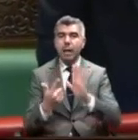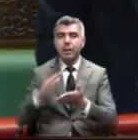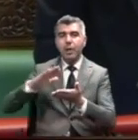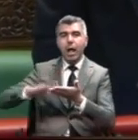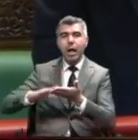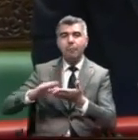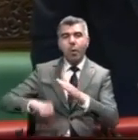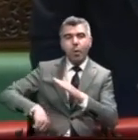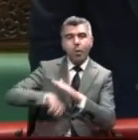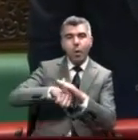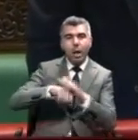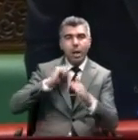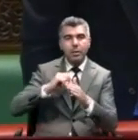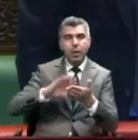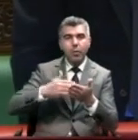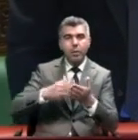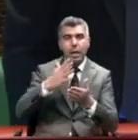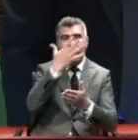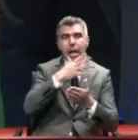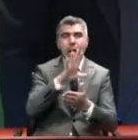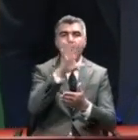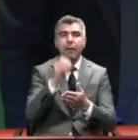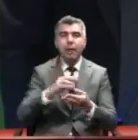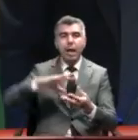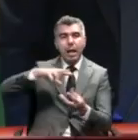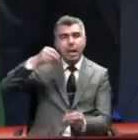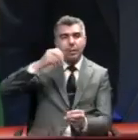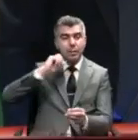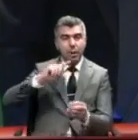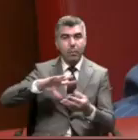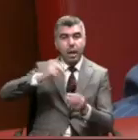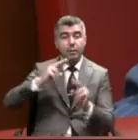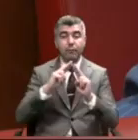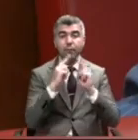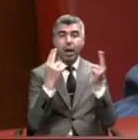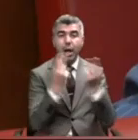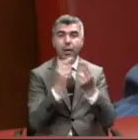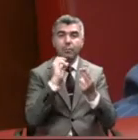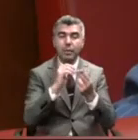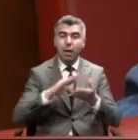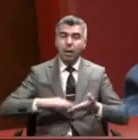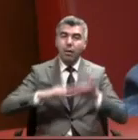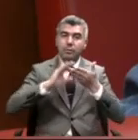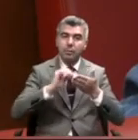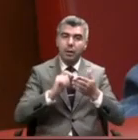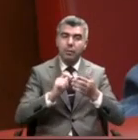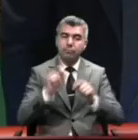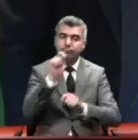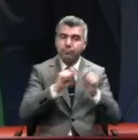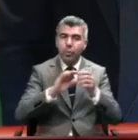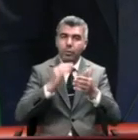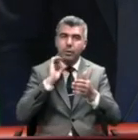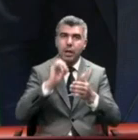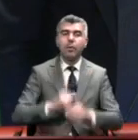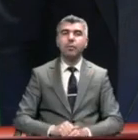انجازه الكبير خلال نهائيات كاس افريقيا وتاهله لكاس العالم وادائه الراقي من خلال كل الادوار